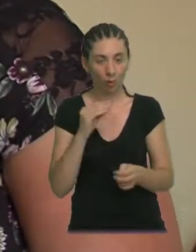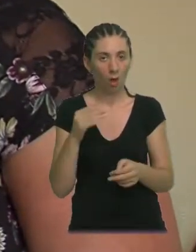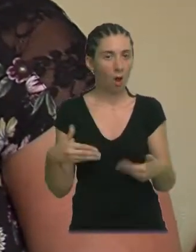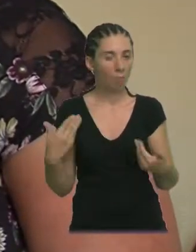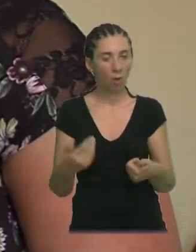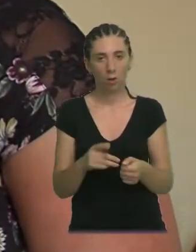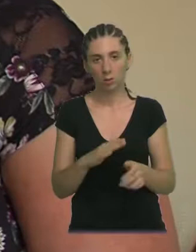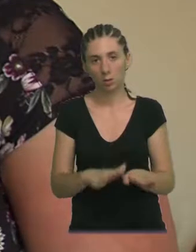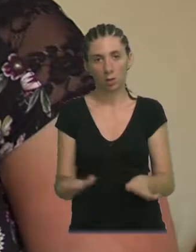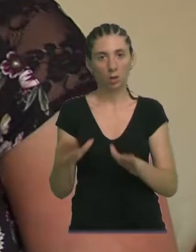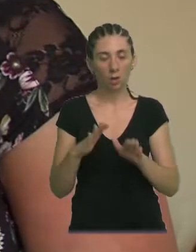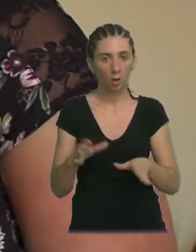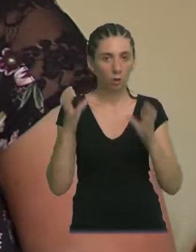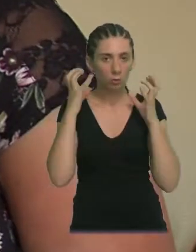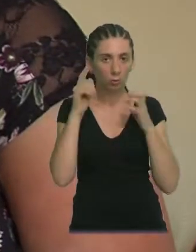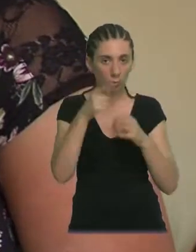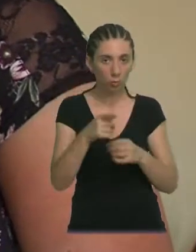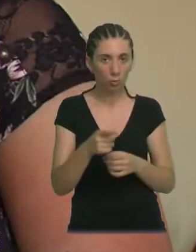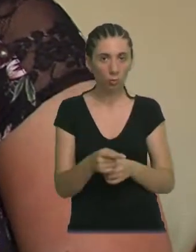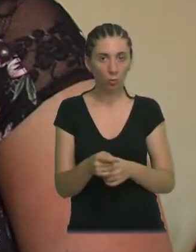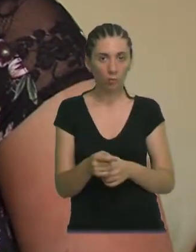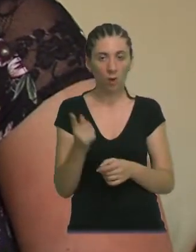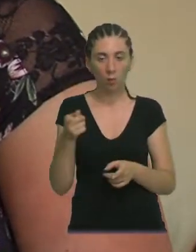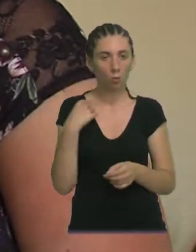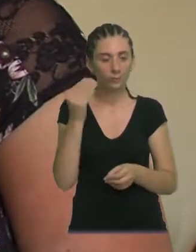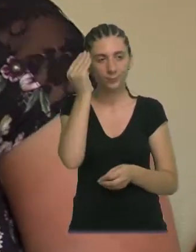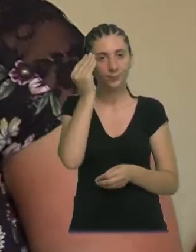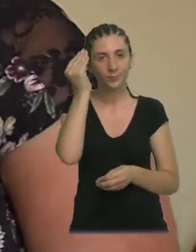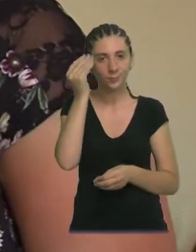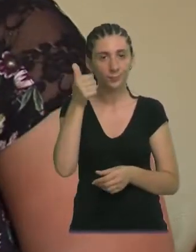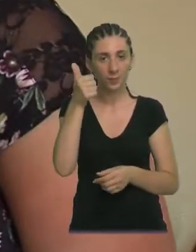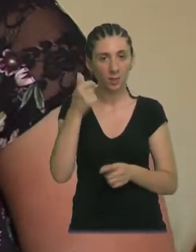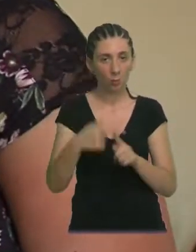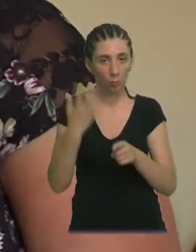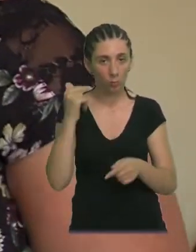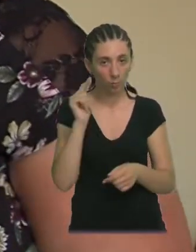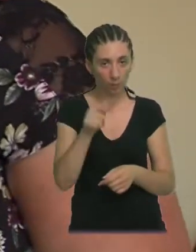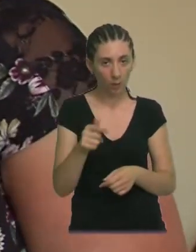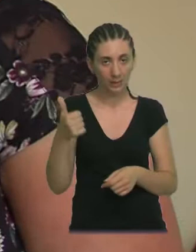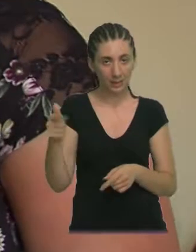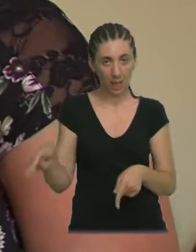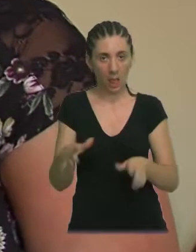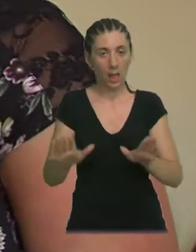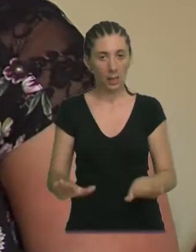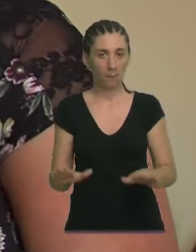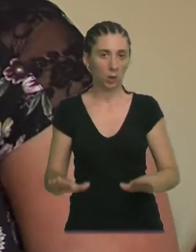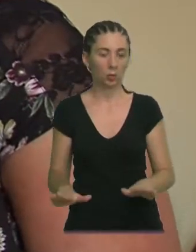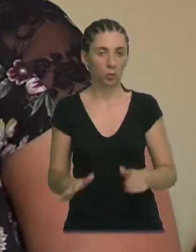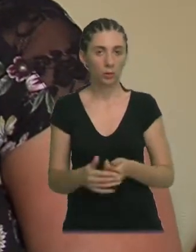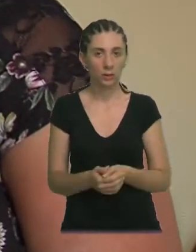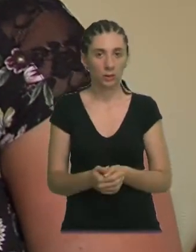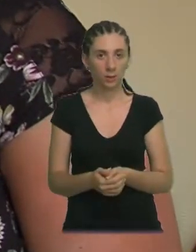mlađa nikako, velim, i u Suvagu kad smo bili, nikad, mislim, to mi je ostalo u sjećanju, jednom smo bili, sama je sjedila na